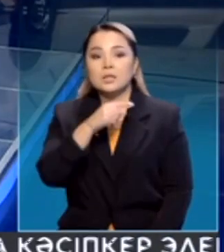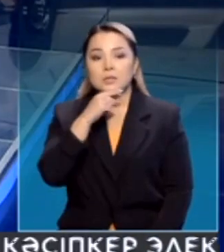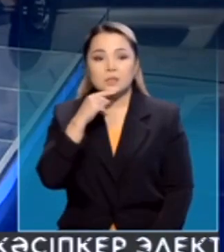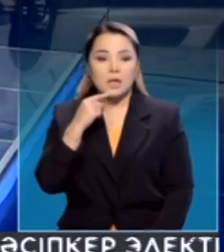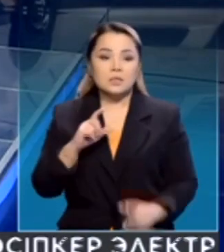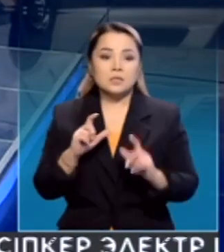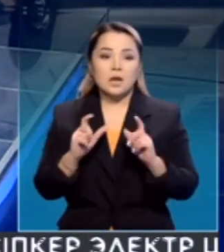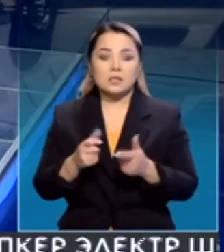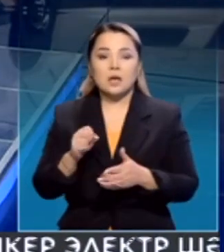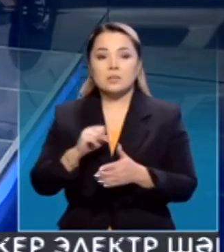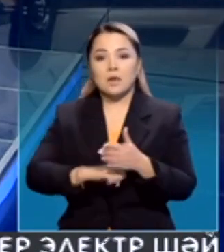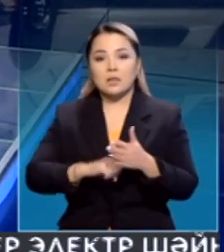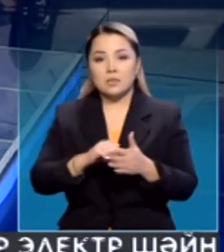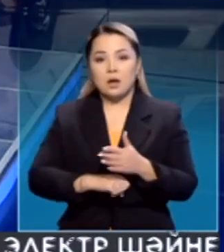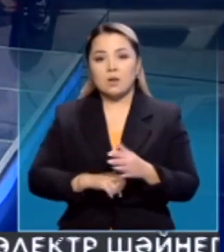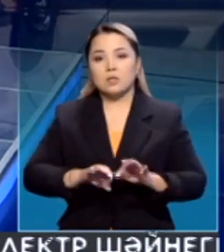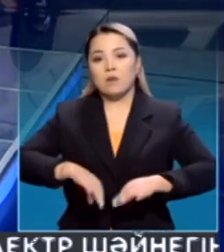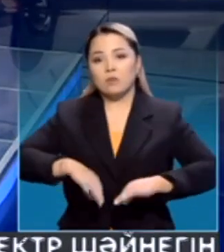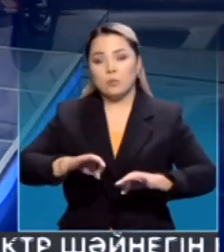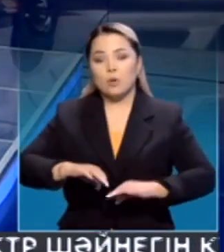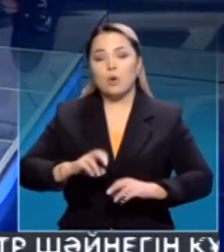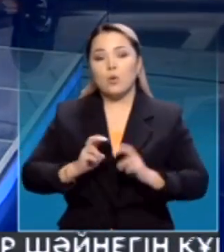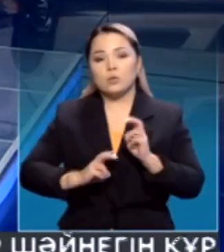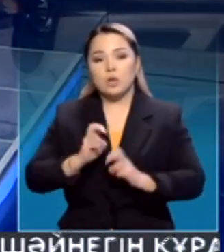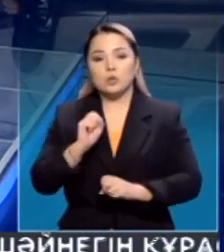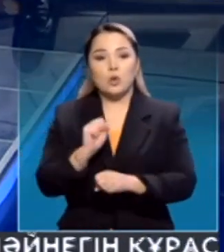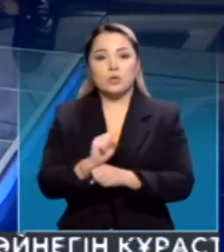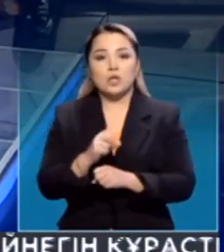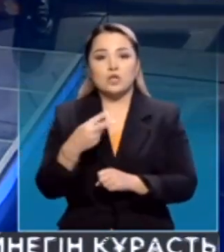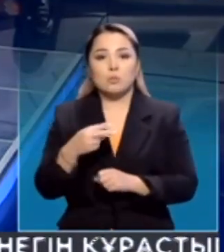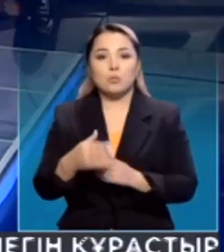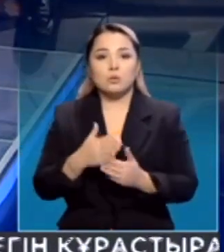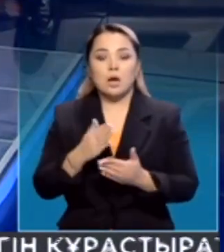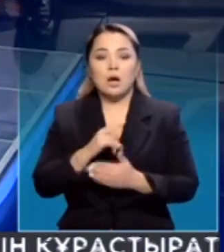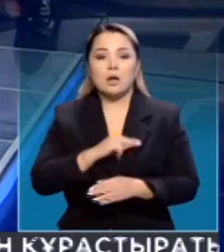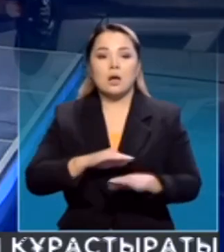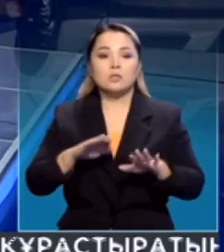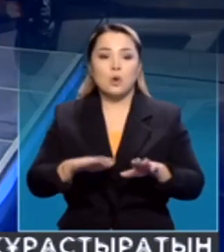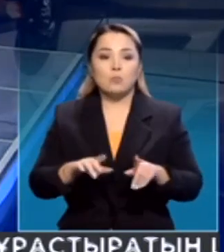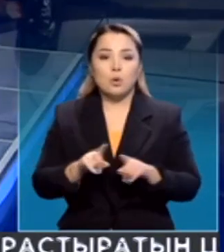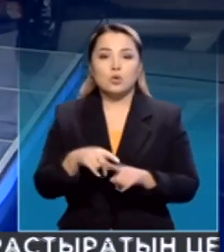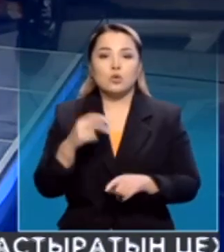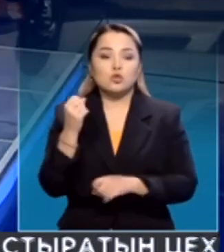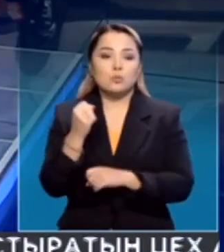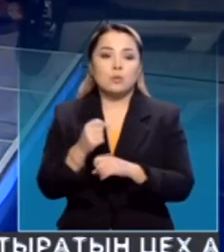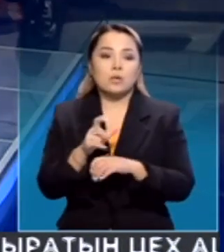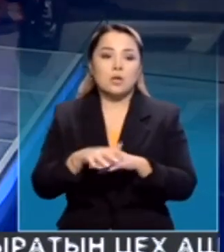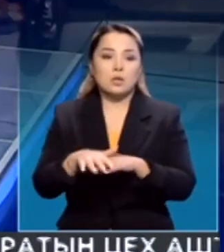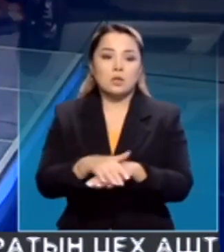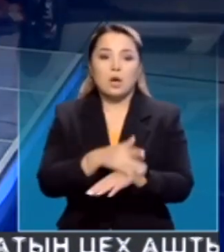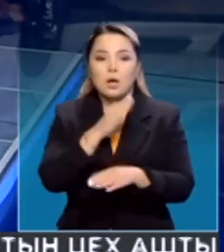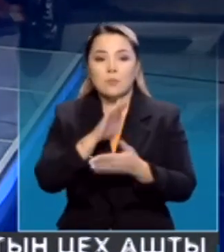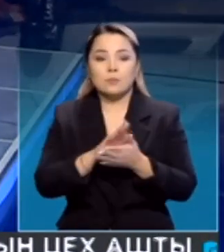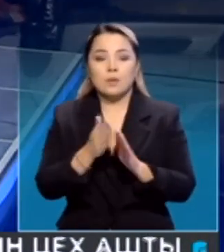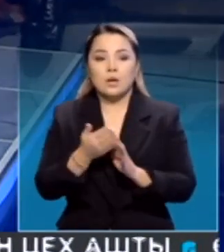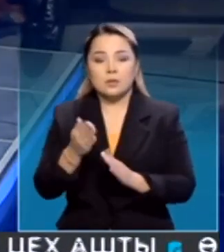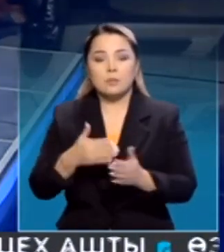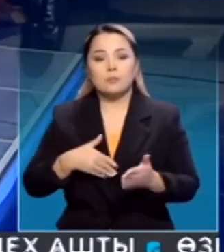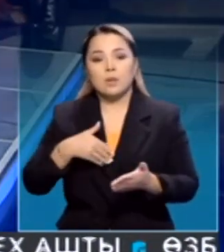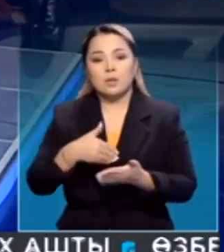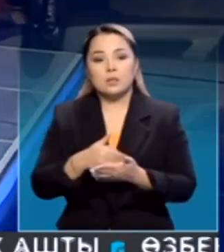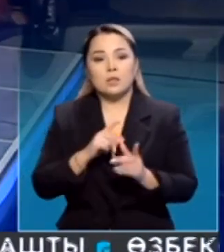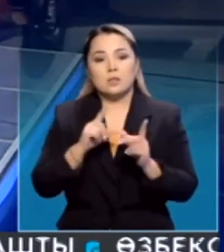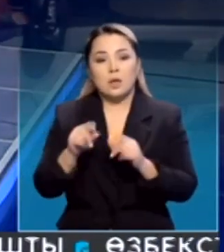Ресейде санкция салдарынан автомобиль өндірісі тоқтады. 20-ға жуық кәсіпорында жұмысшылар ұзақ мерзімді ақысыз демалысқа